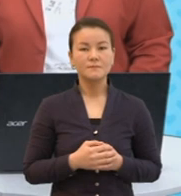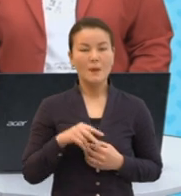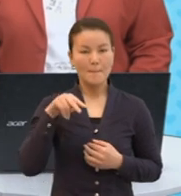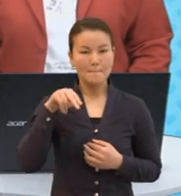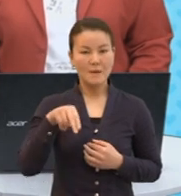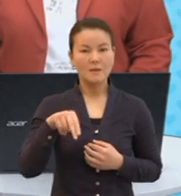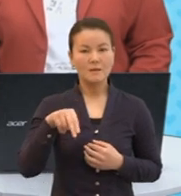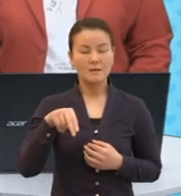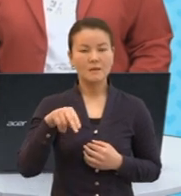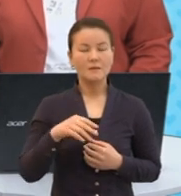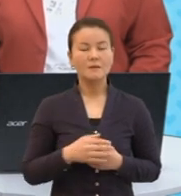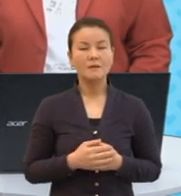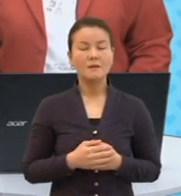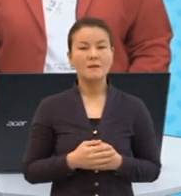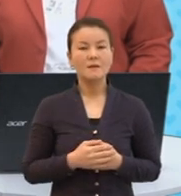П,